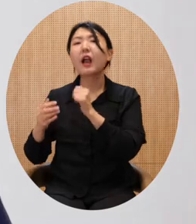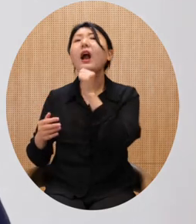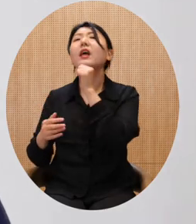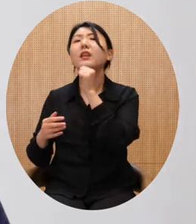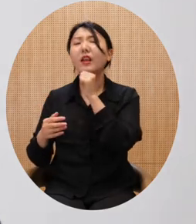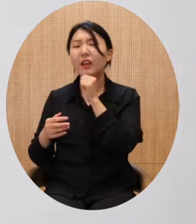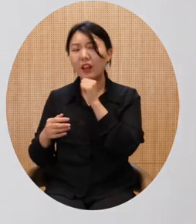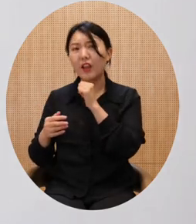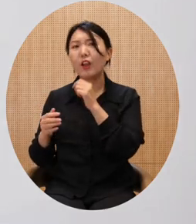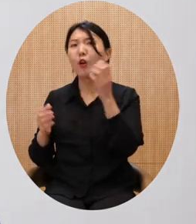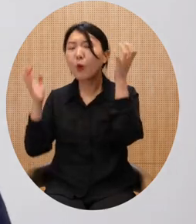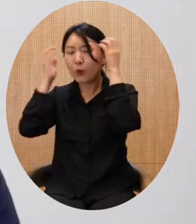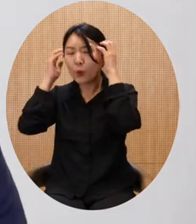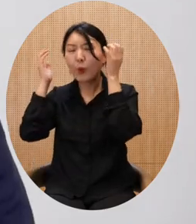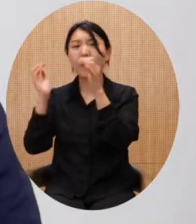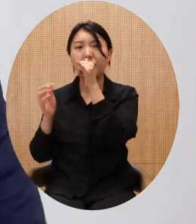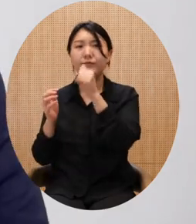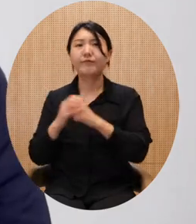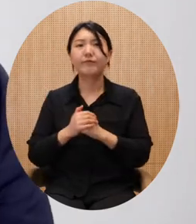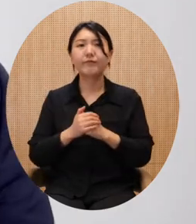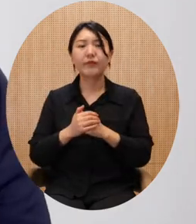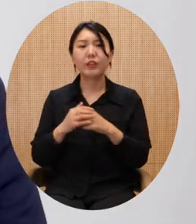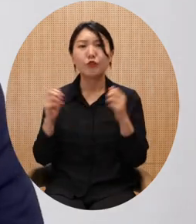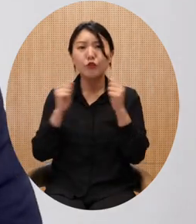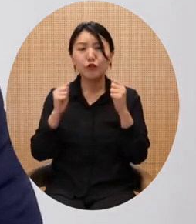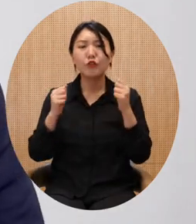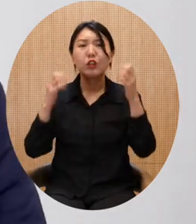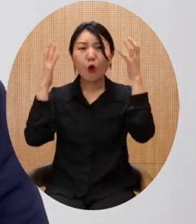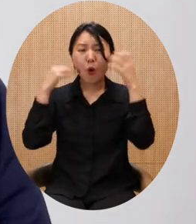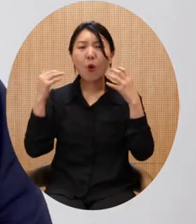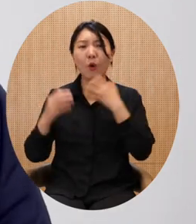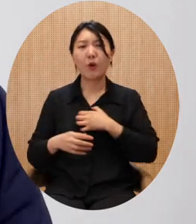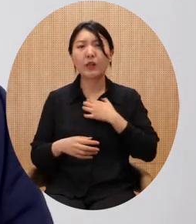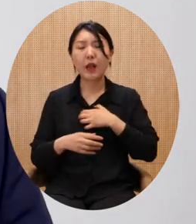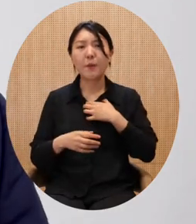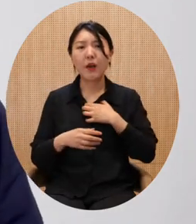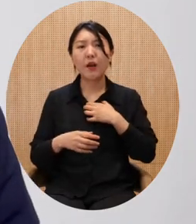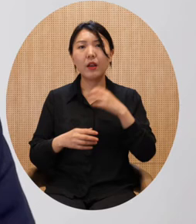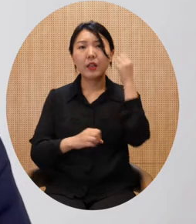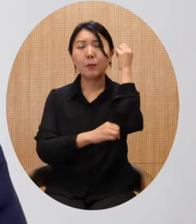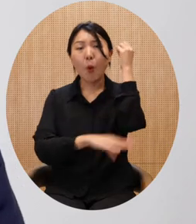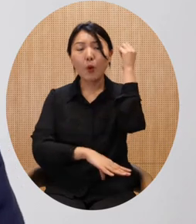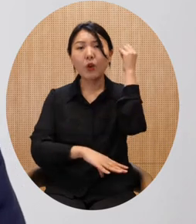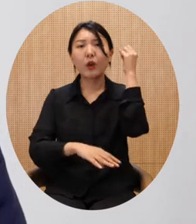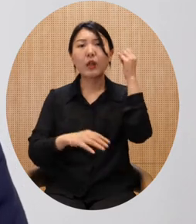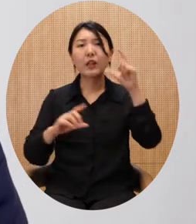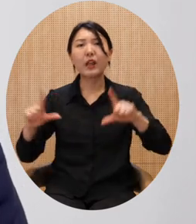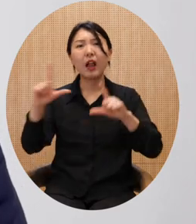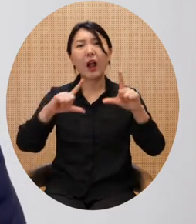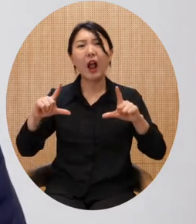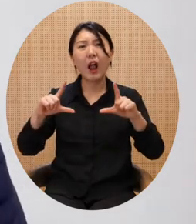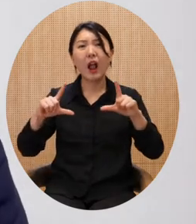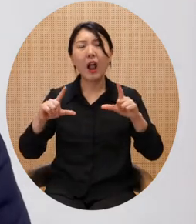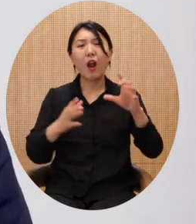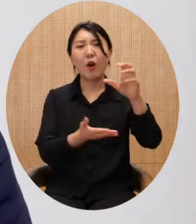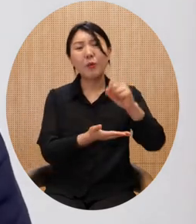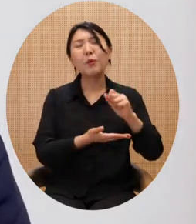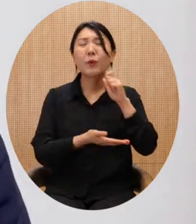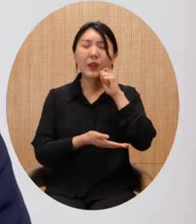시달리고 있습니다. 추위와 더위를 걱정하며 기본적인 생활 여건조차 확보되지